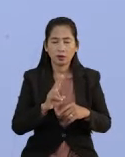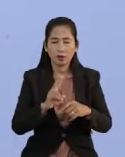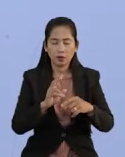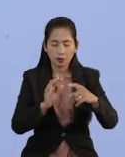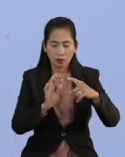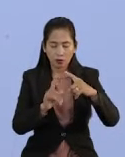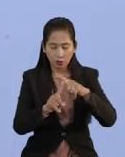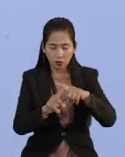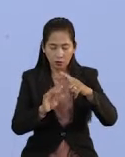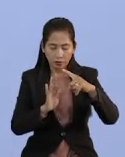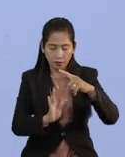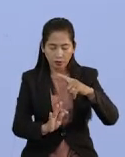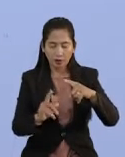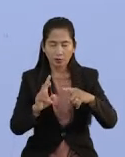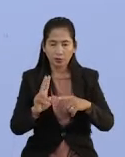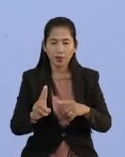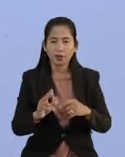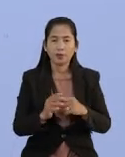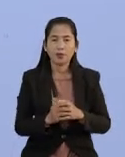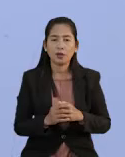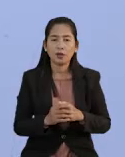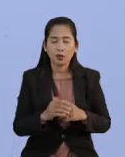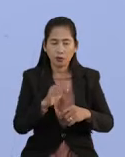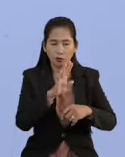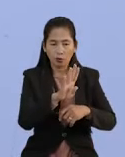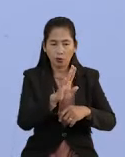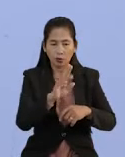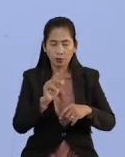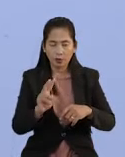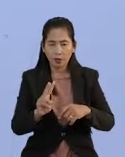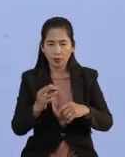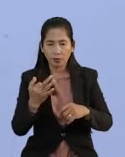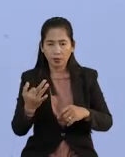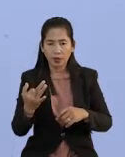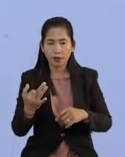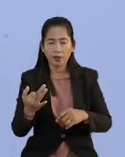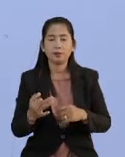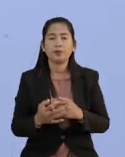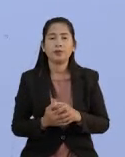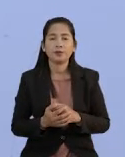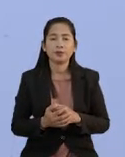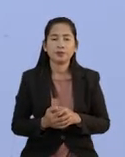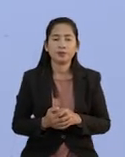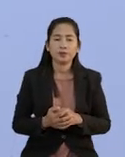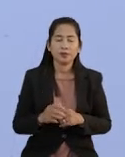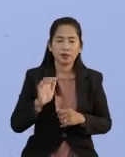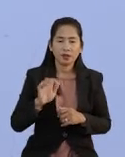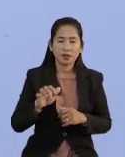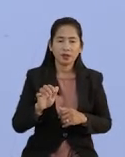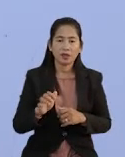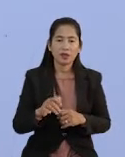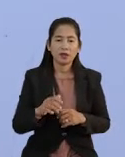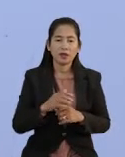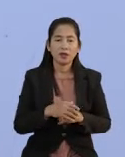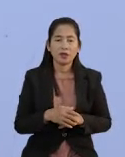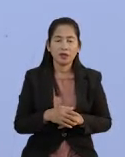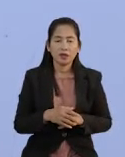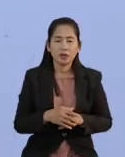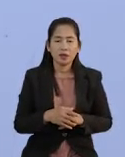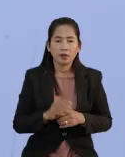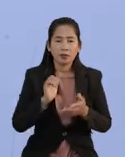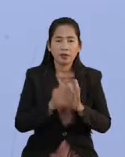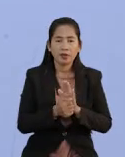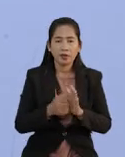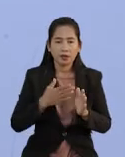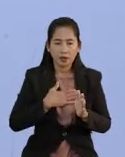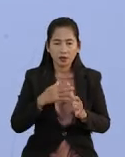bài nâng nâng pi đài họ buồn pi đó pram bảy chà chẳng ba